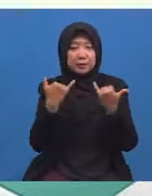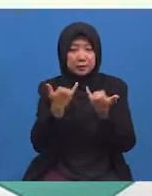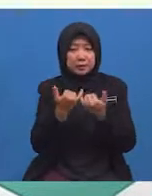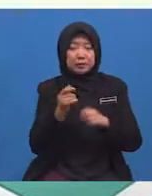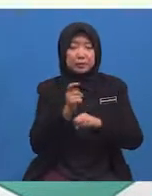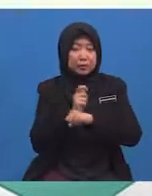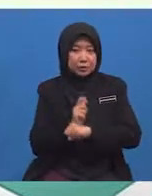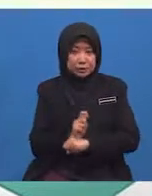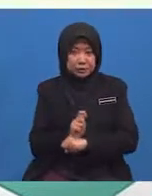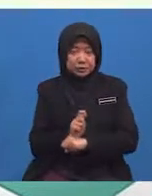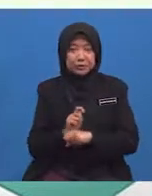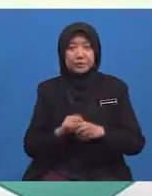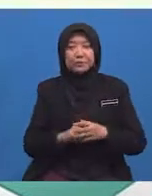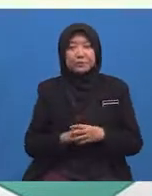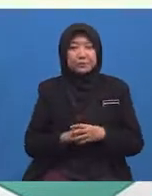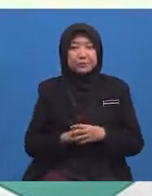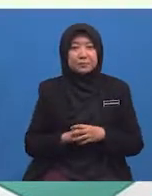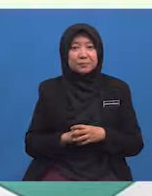tradisional.